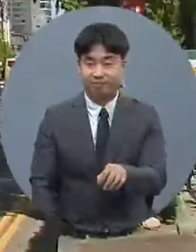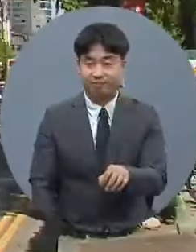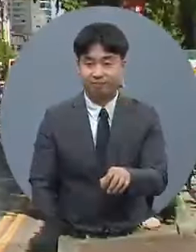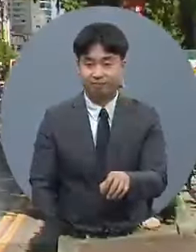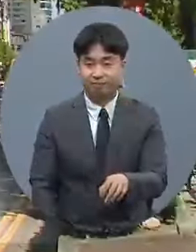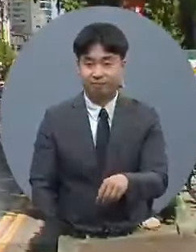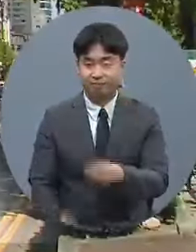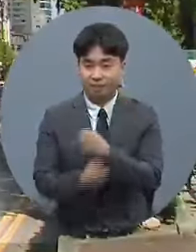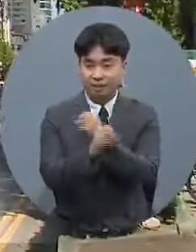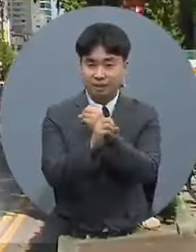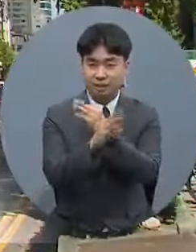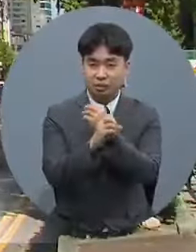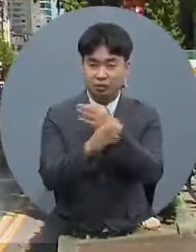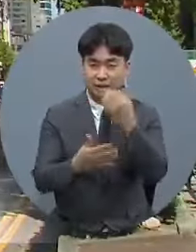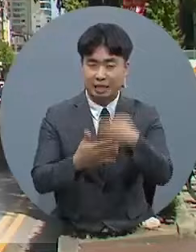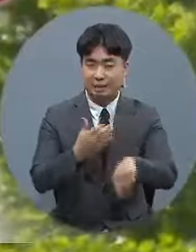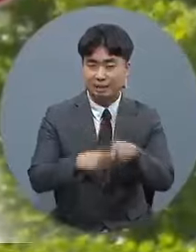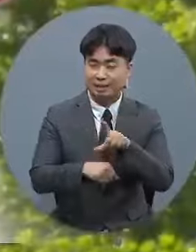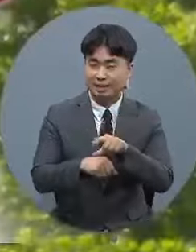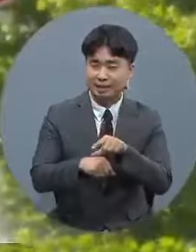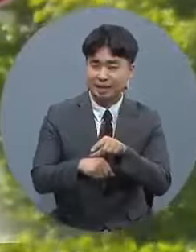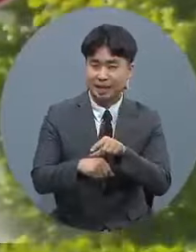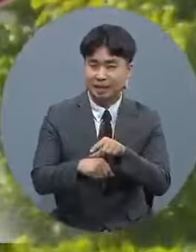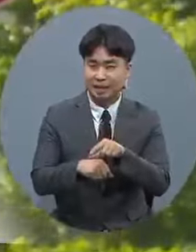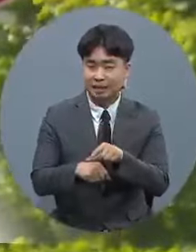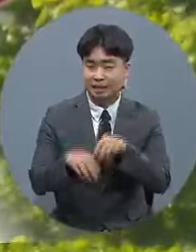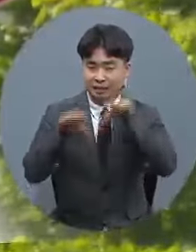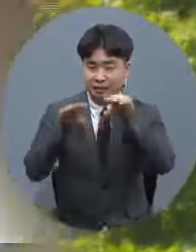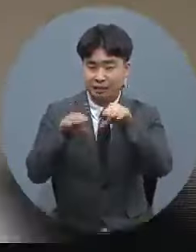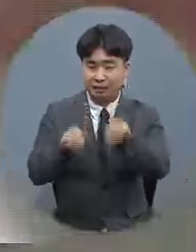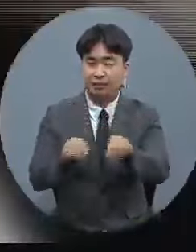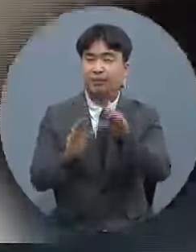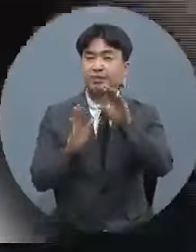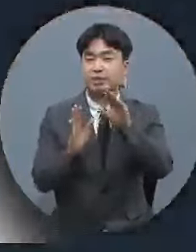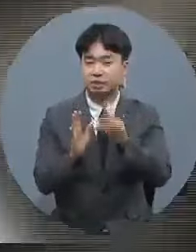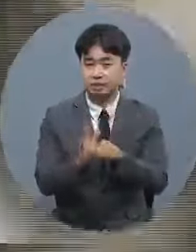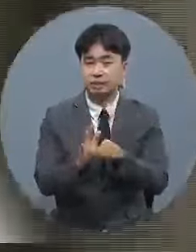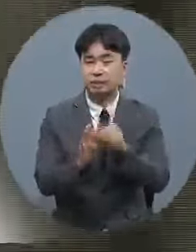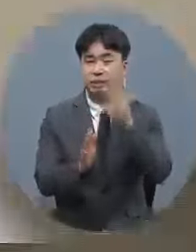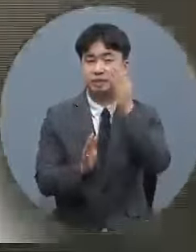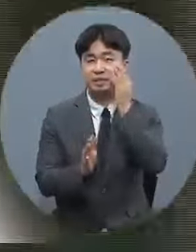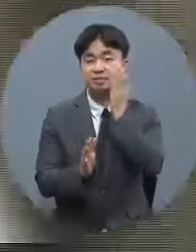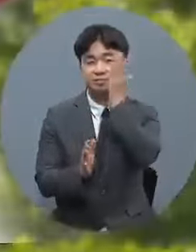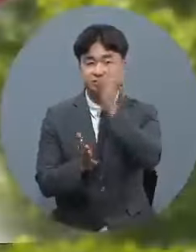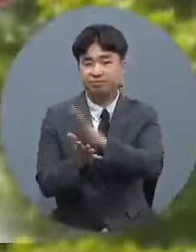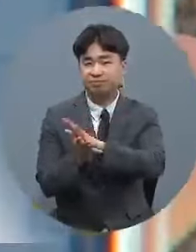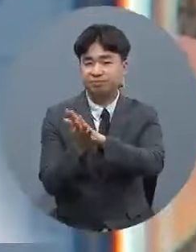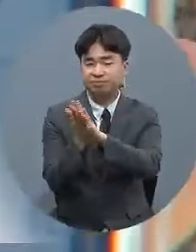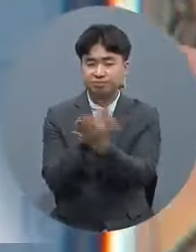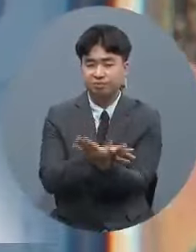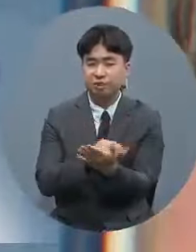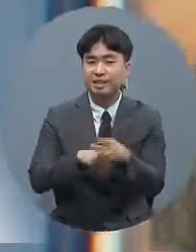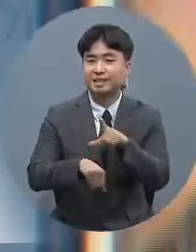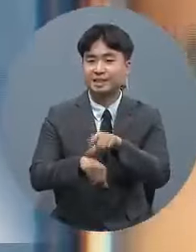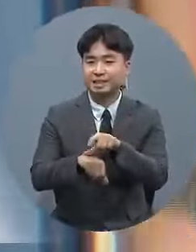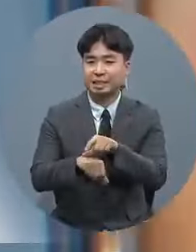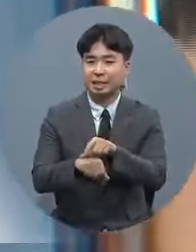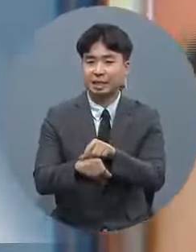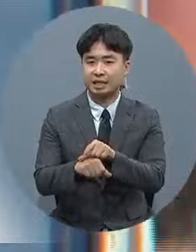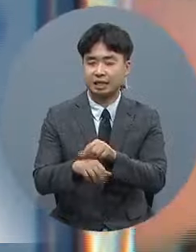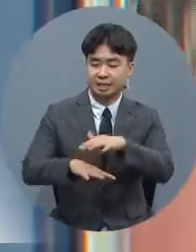다음 통행 신호가 몇 초간 더 이어질지, 정지 신호에 멈춰섰을 땐 초록불로 바뀔 때까지 얼마나